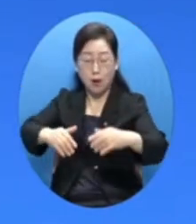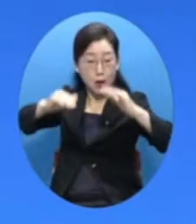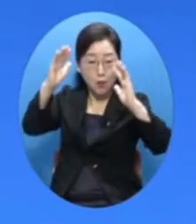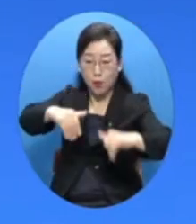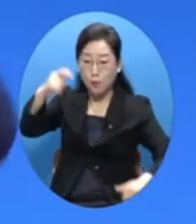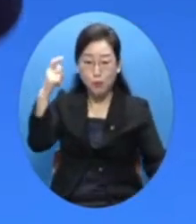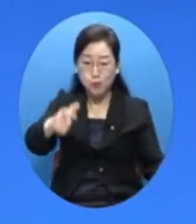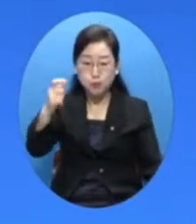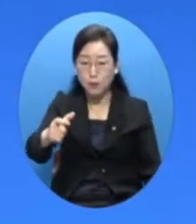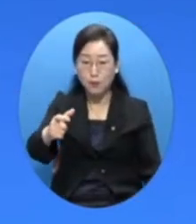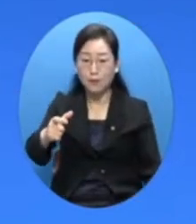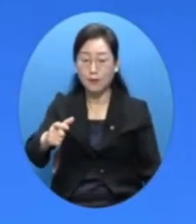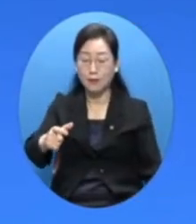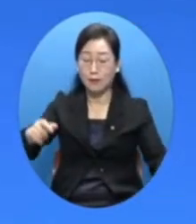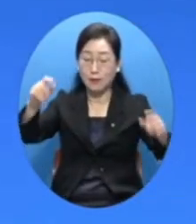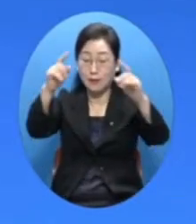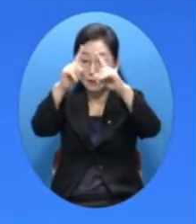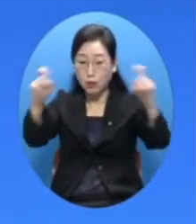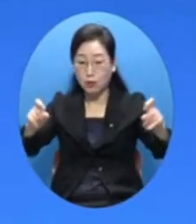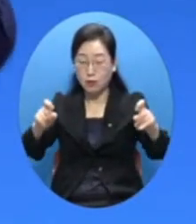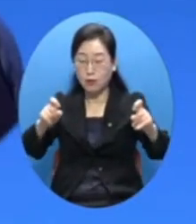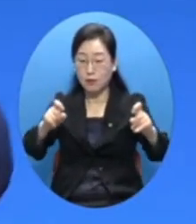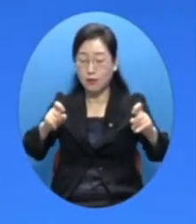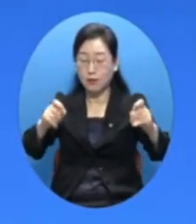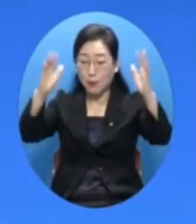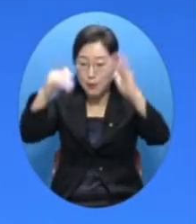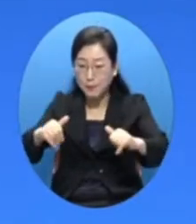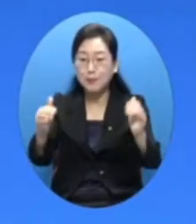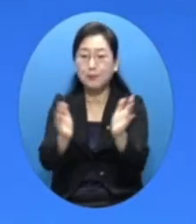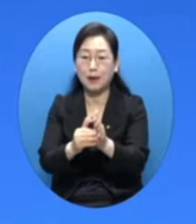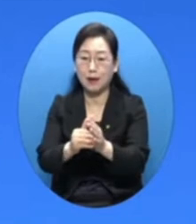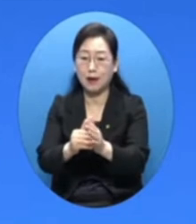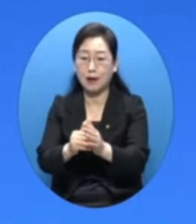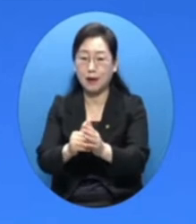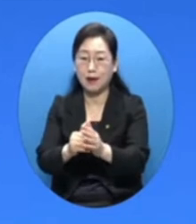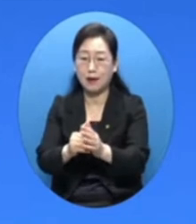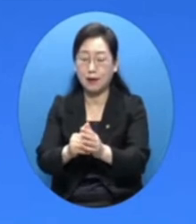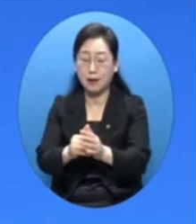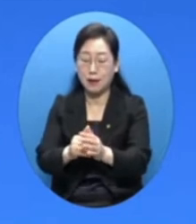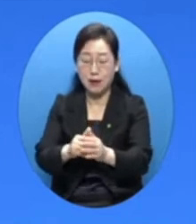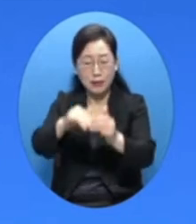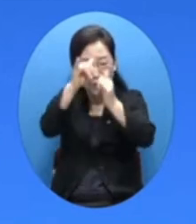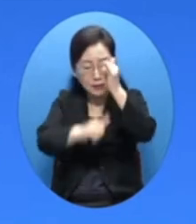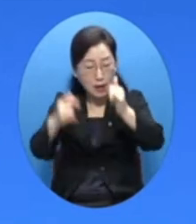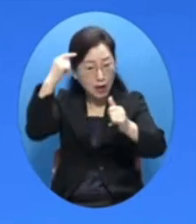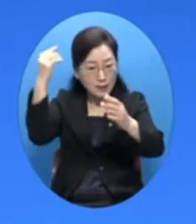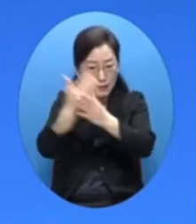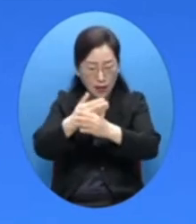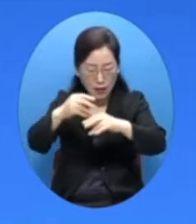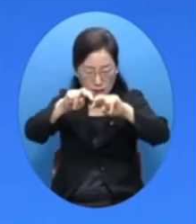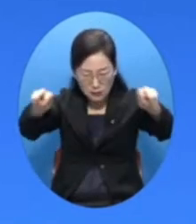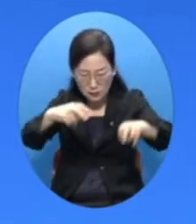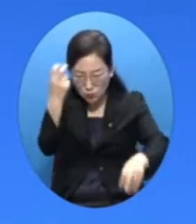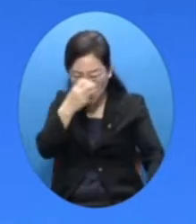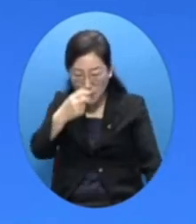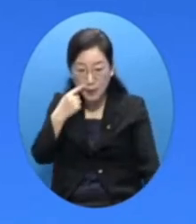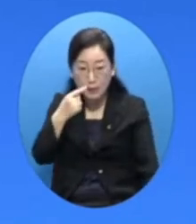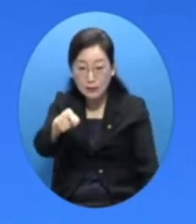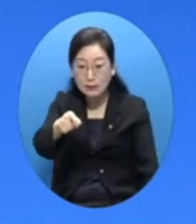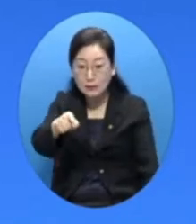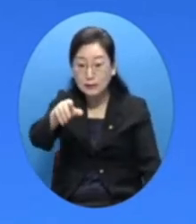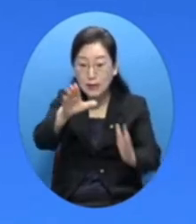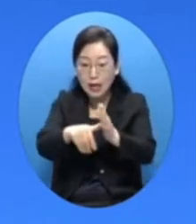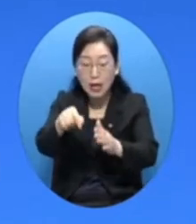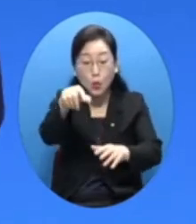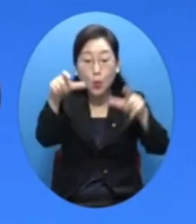못하던 여리고성이 와르르 무너져 내렸습니다. 역사학자들이 조사해 보니까 그때 그 지역에 갑자기